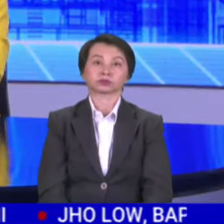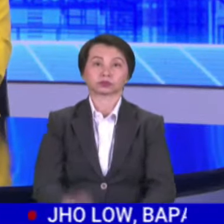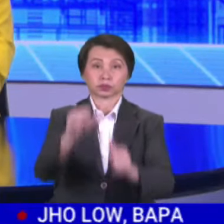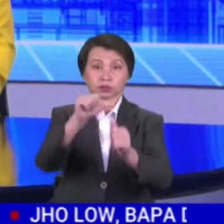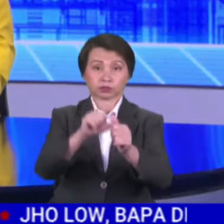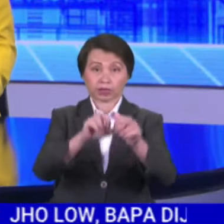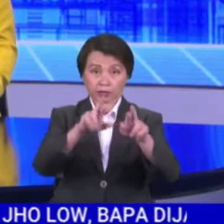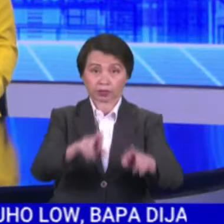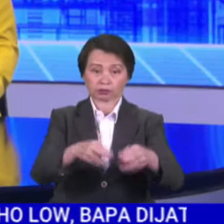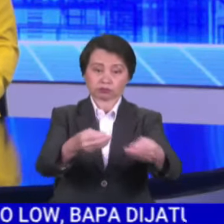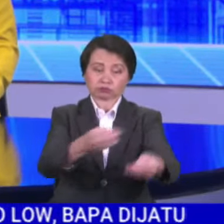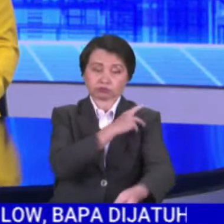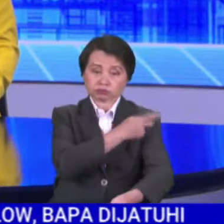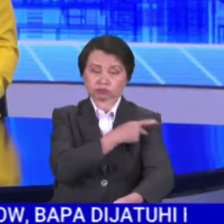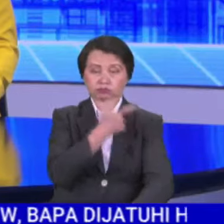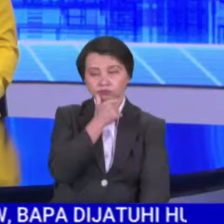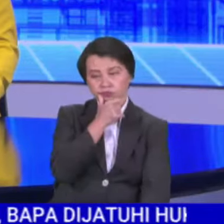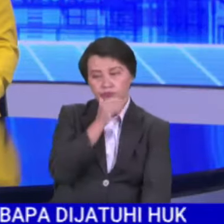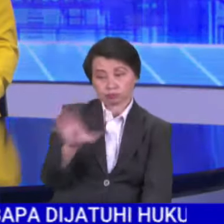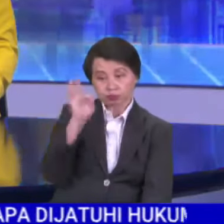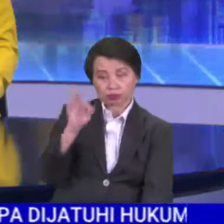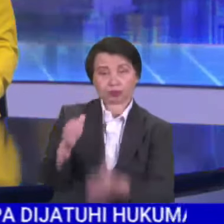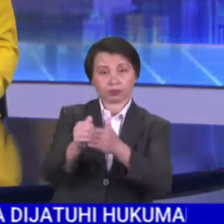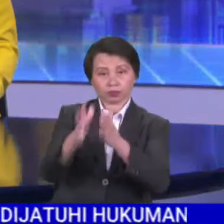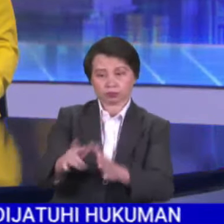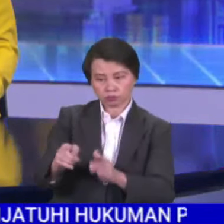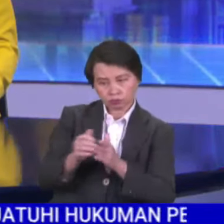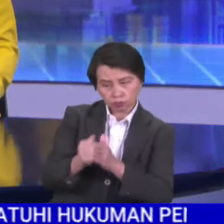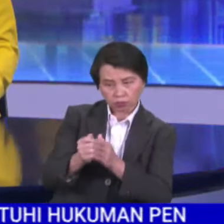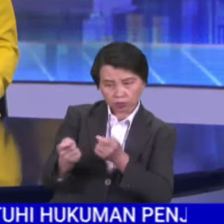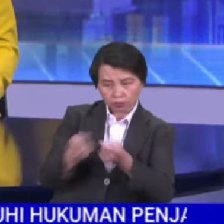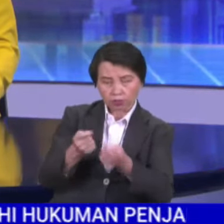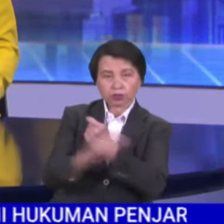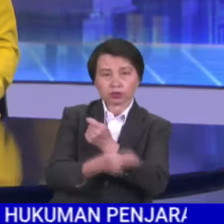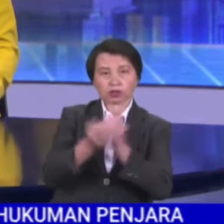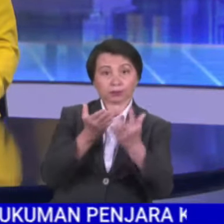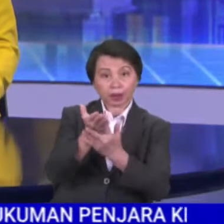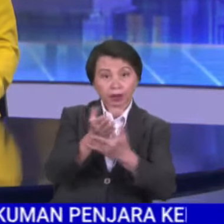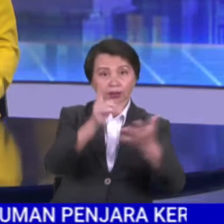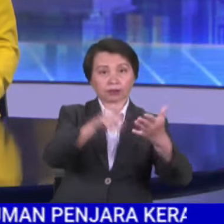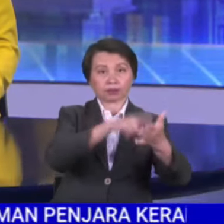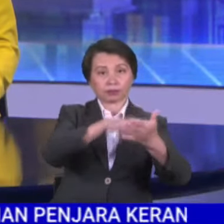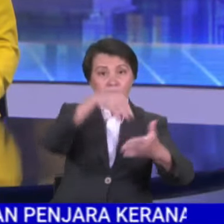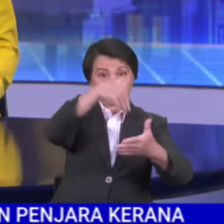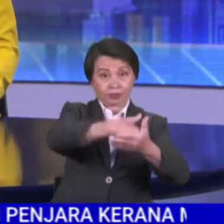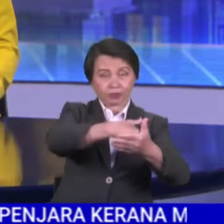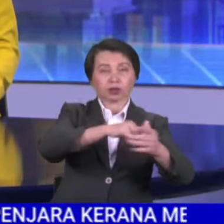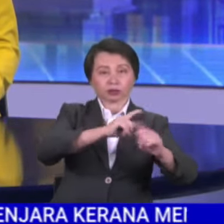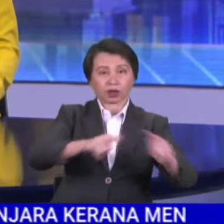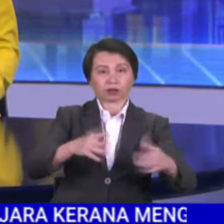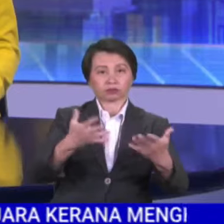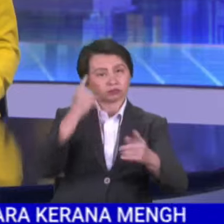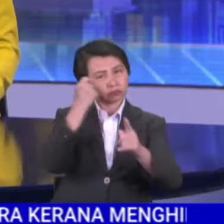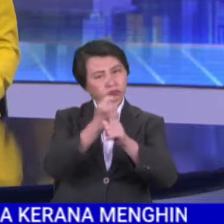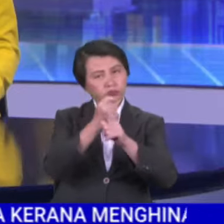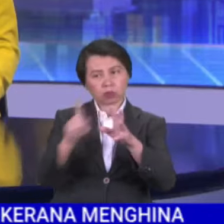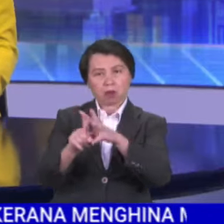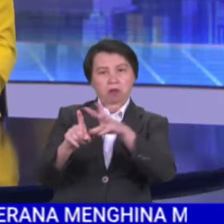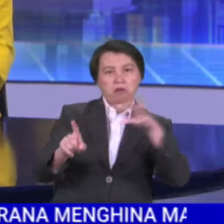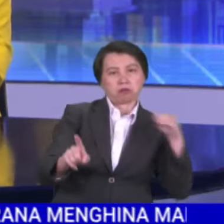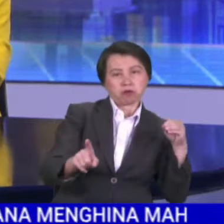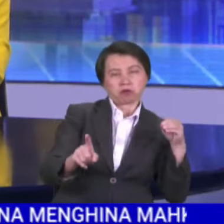Setiap rakyat diberi mandat untuk memilih pemimpin yang menerajui mentadbiran negara menerusi pilihan raya. Namun naratif boikot